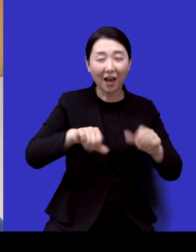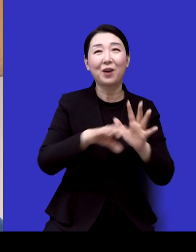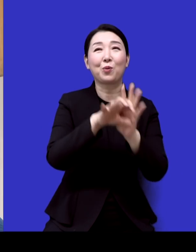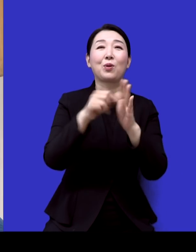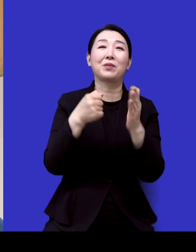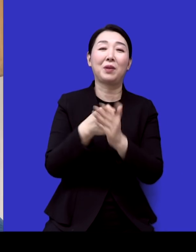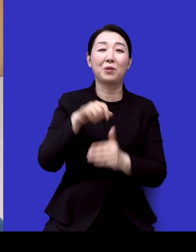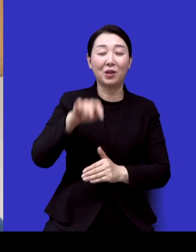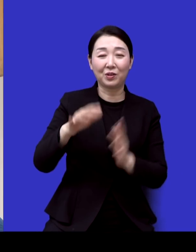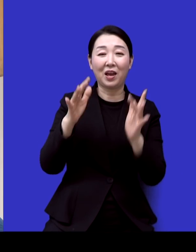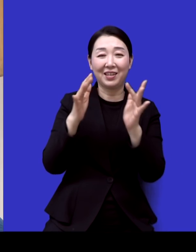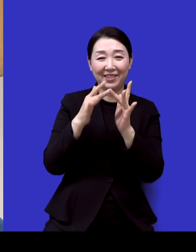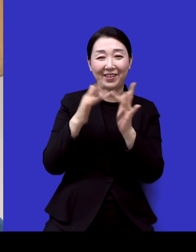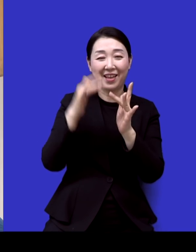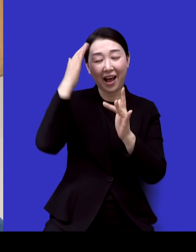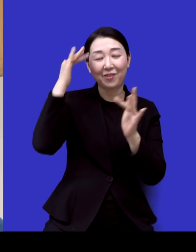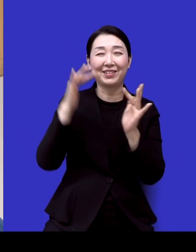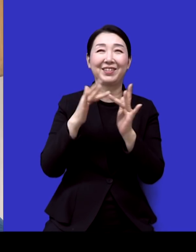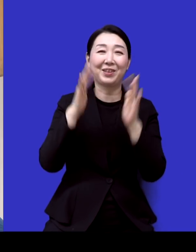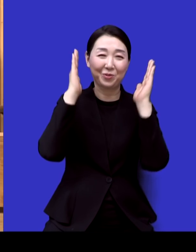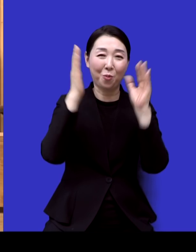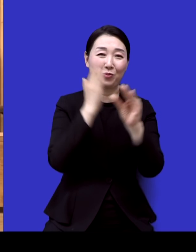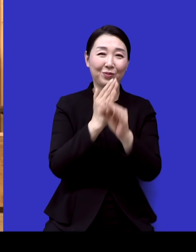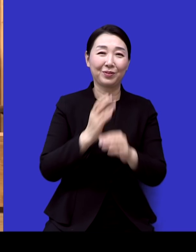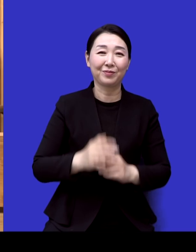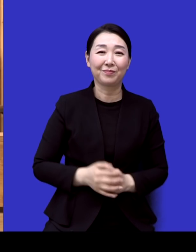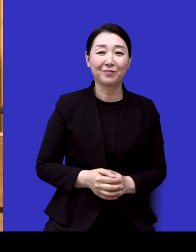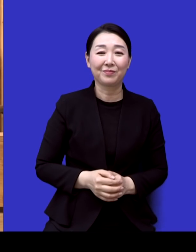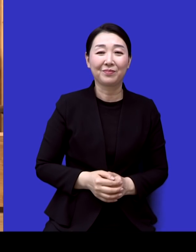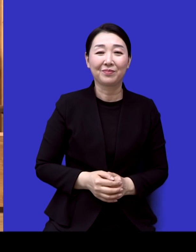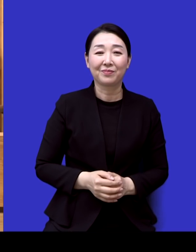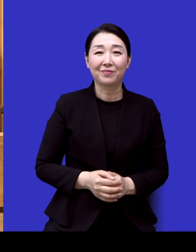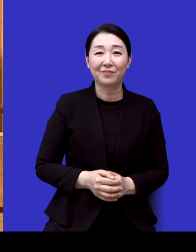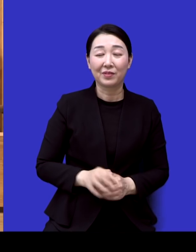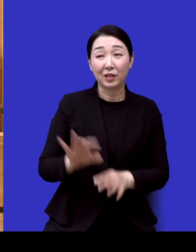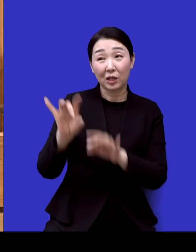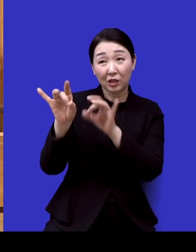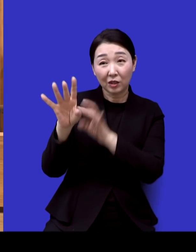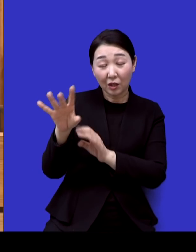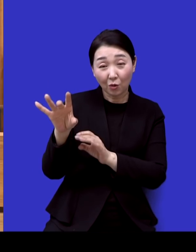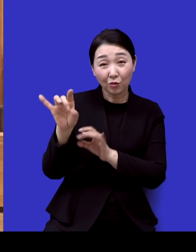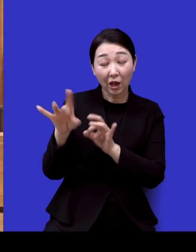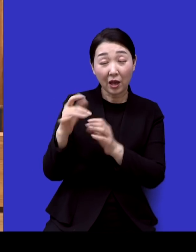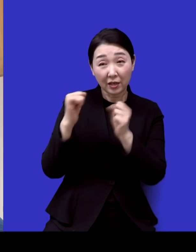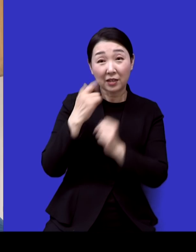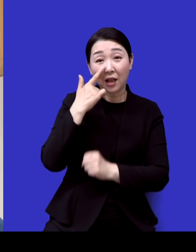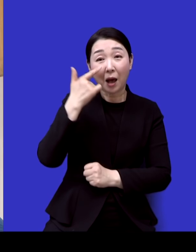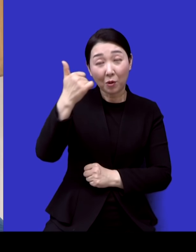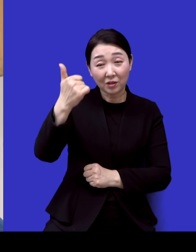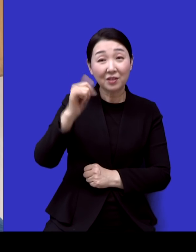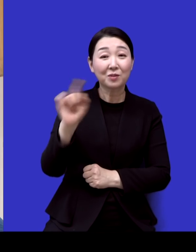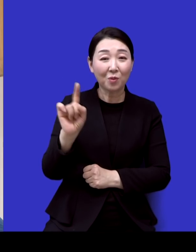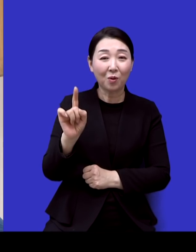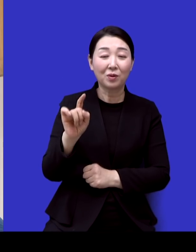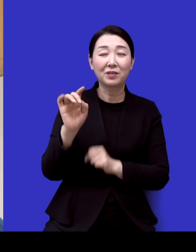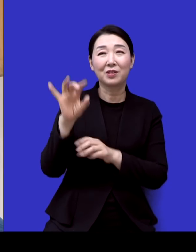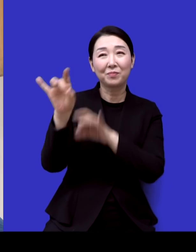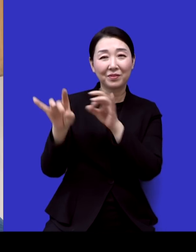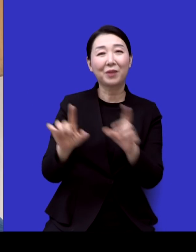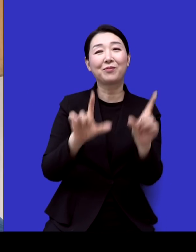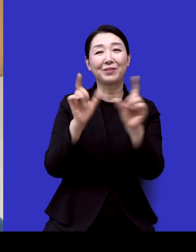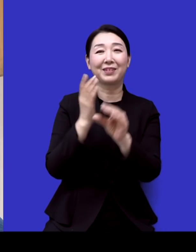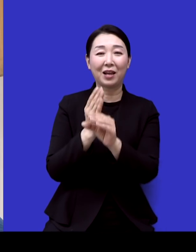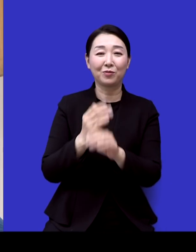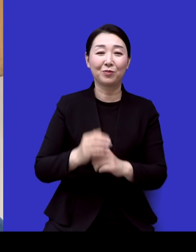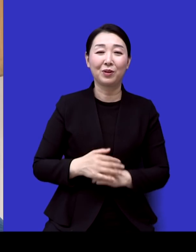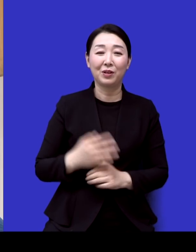때문에 여기서 온라인으로 이제 하시고 하고 계시고. 있습니다. 그 태국에서 목회하시던 아버님은 어떻게 지내세요? 아, 지금 여전히 태국에 계시고요. 예,